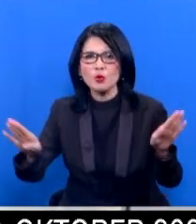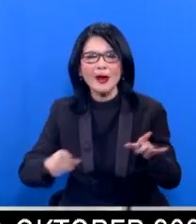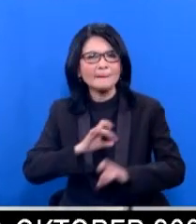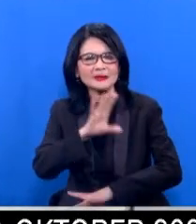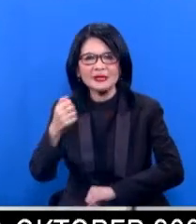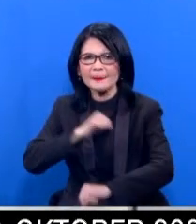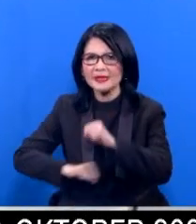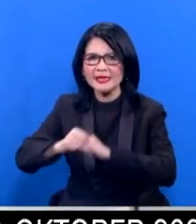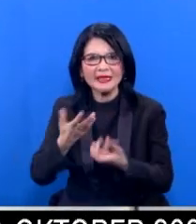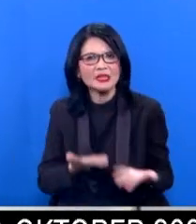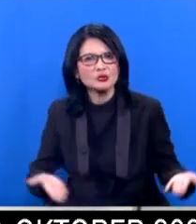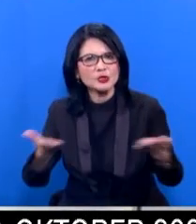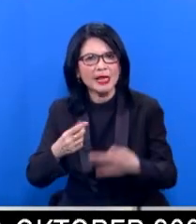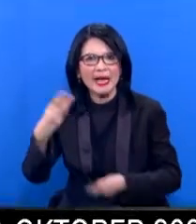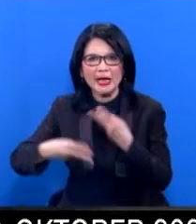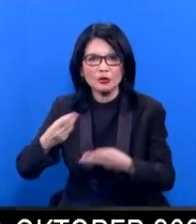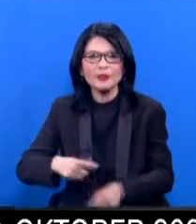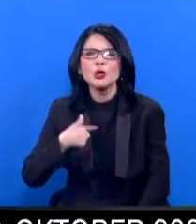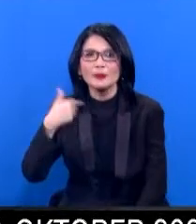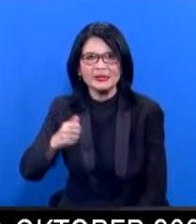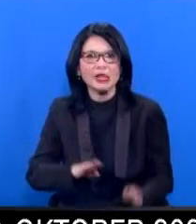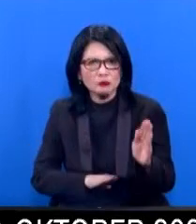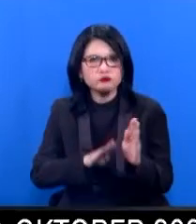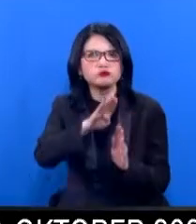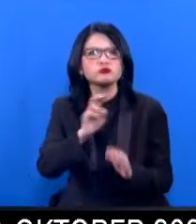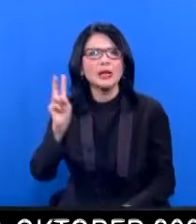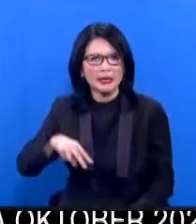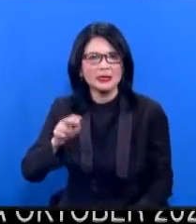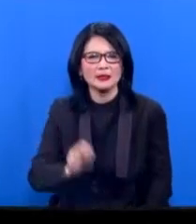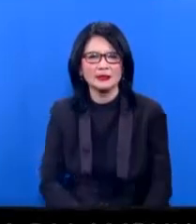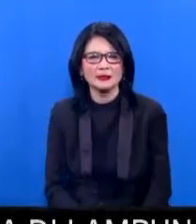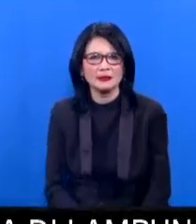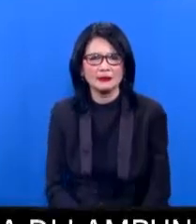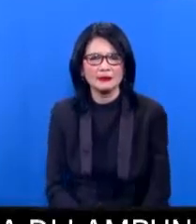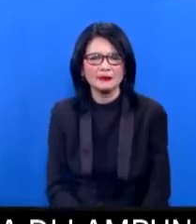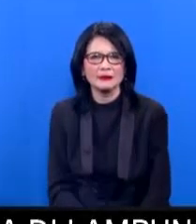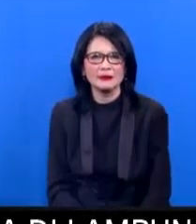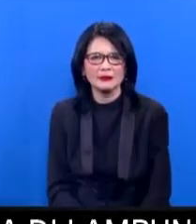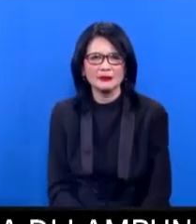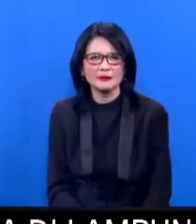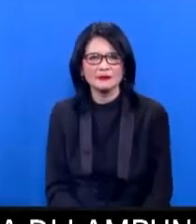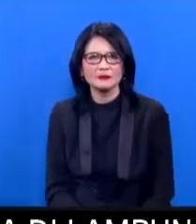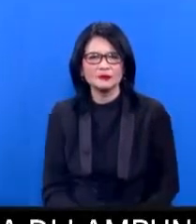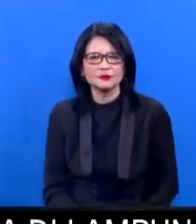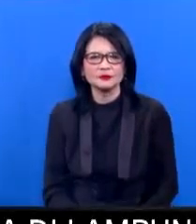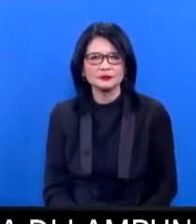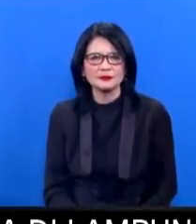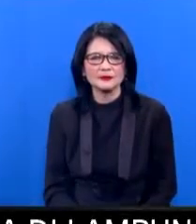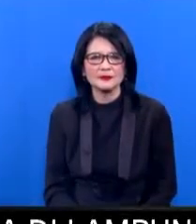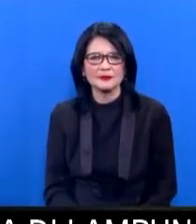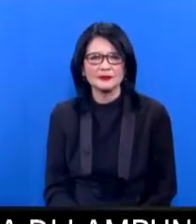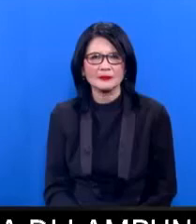ekonomi, bisa menyebabkan kemungkinan melonjaknya kembali kasus COVID-19. Tim Liputan CNN Indonesia.